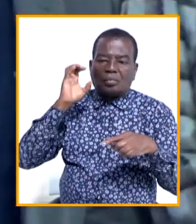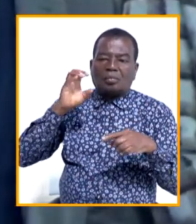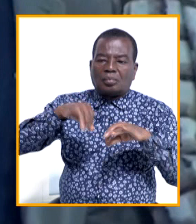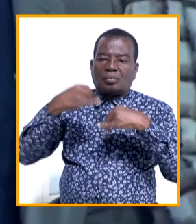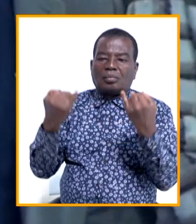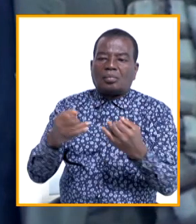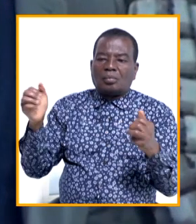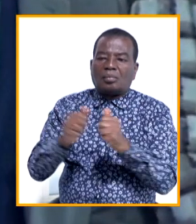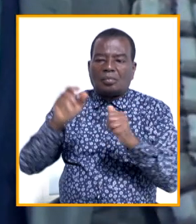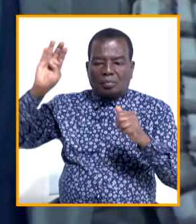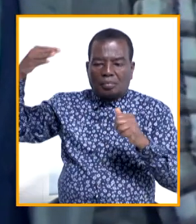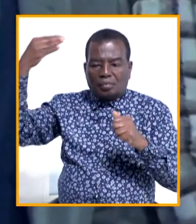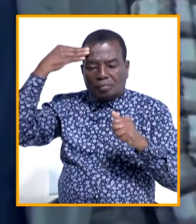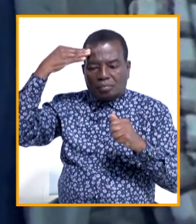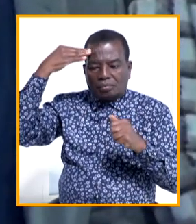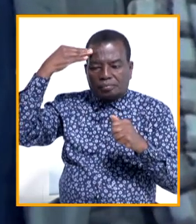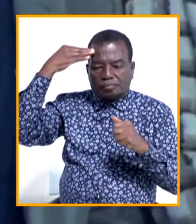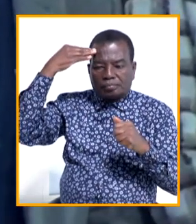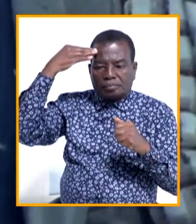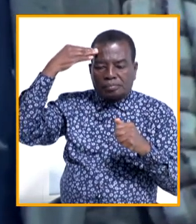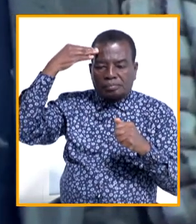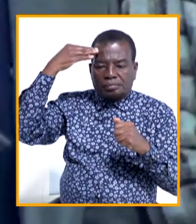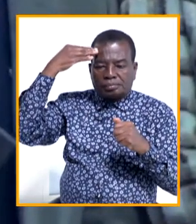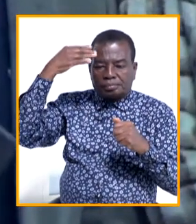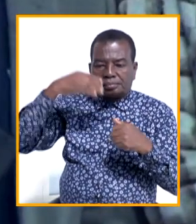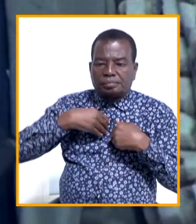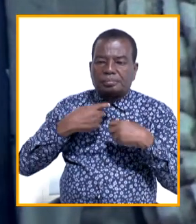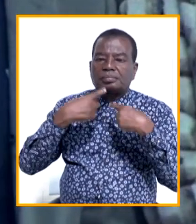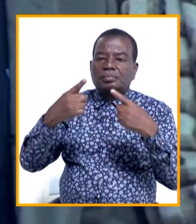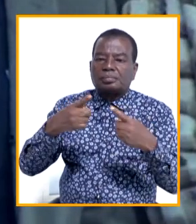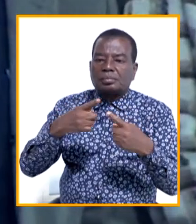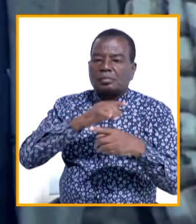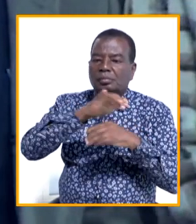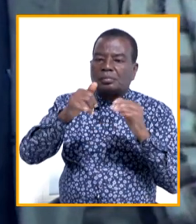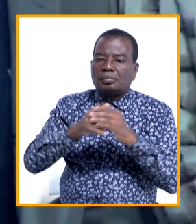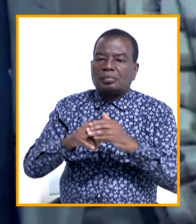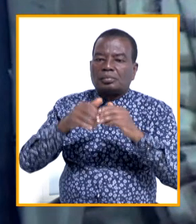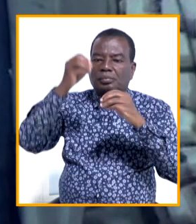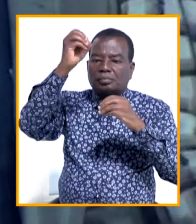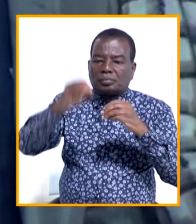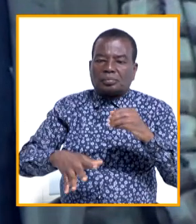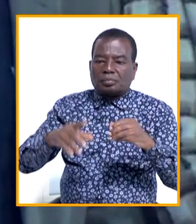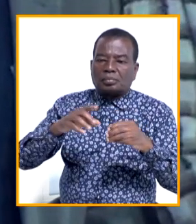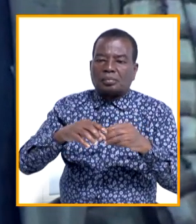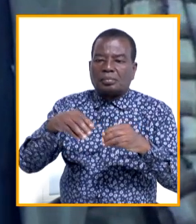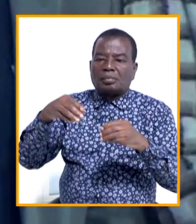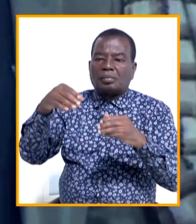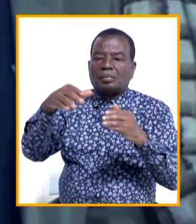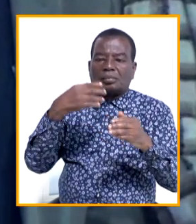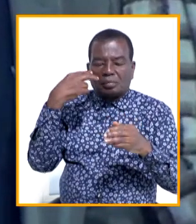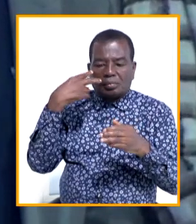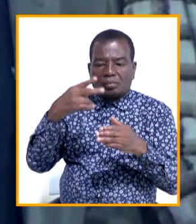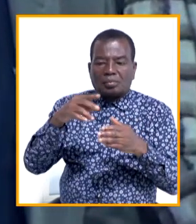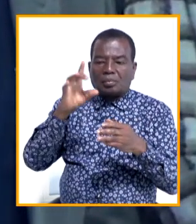presse au côté du Premier ministre luxembourgeois avavier betel a déclaré que ces drones ont été recensé à 800 m de la frontière avec